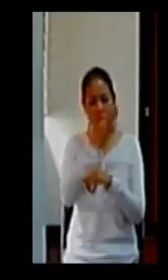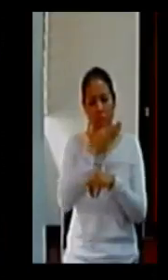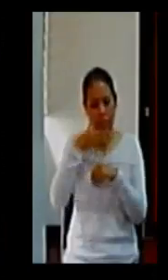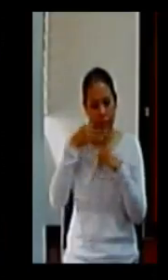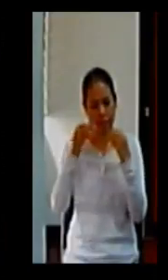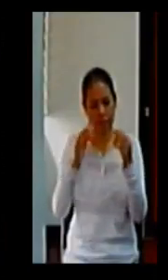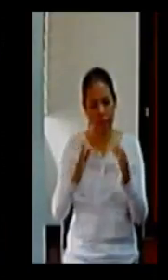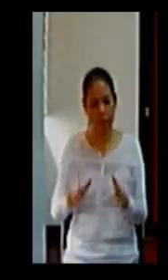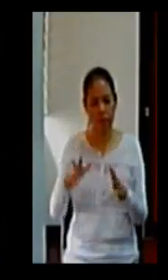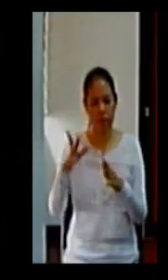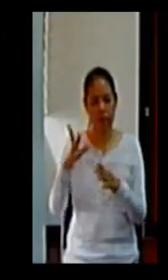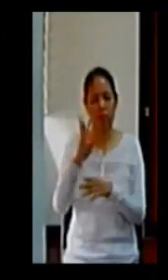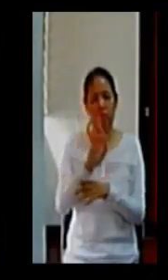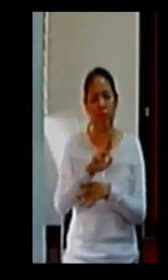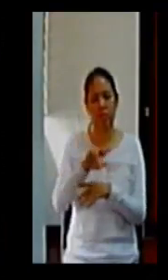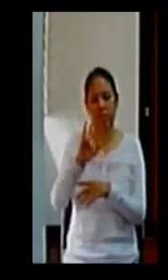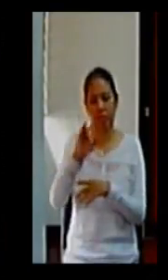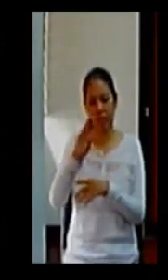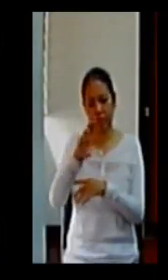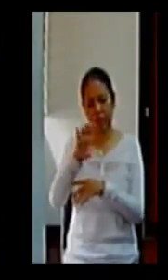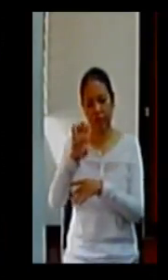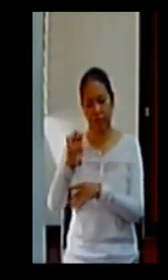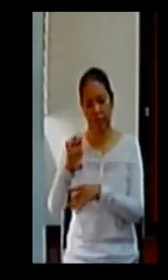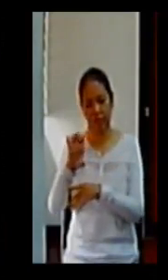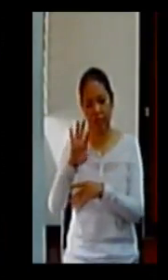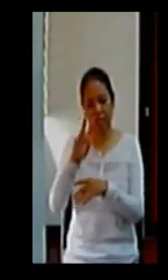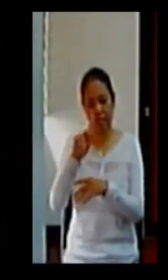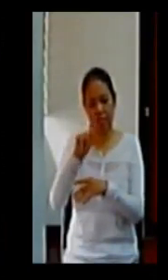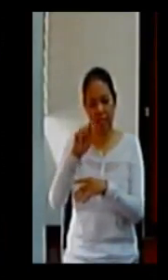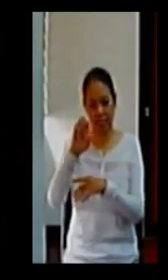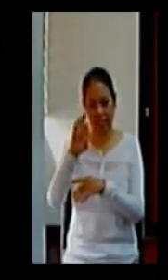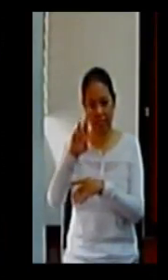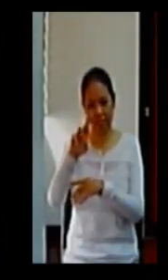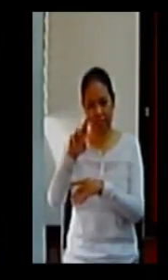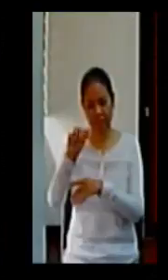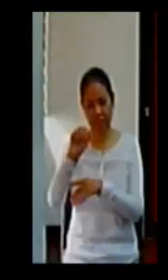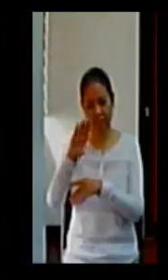palayan, sa rice terraces ng Bangaan, ang itinuro sa akin ng aking mga